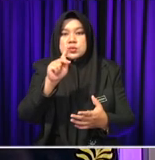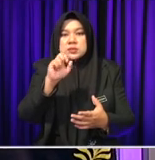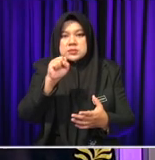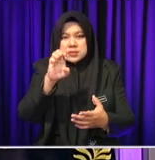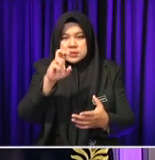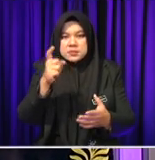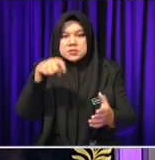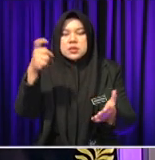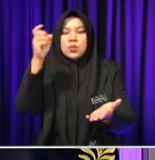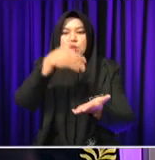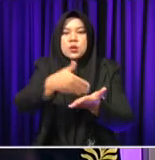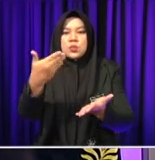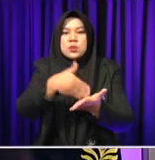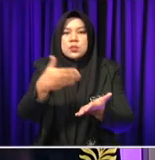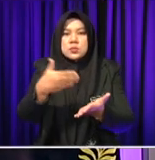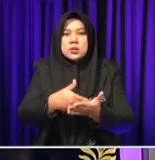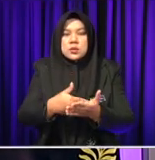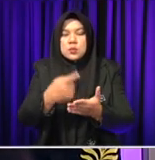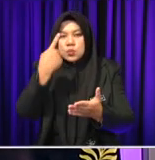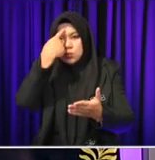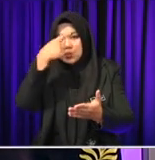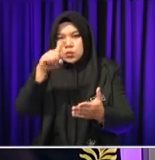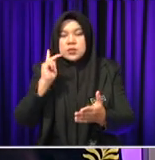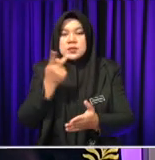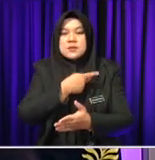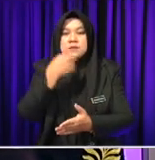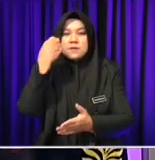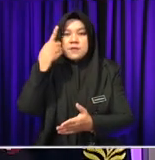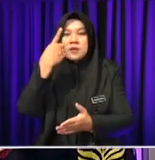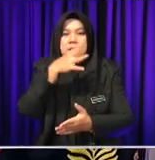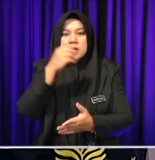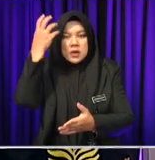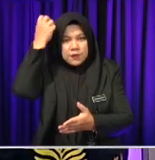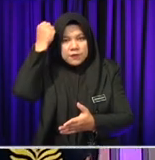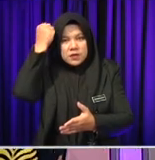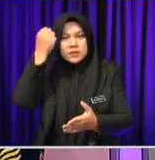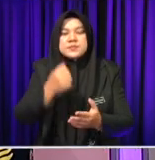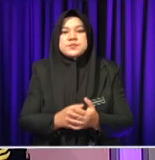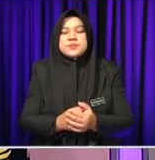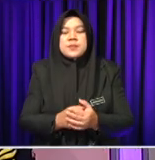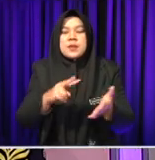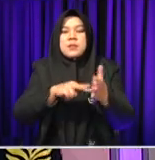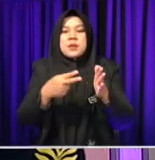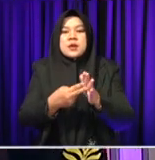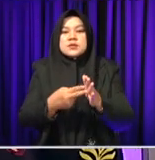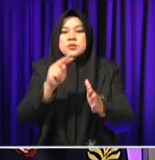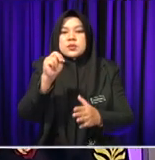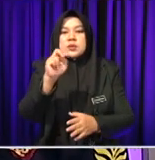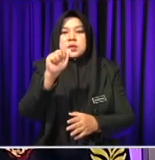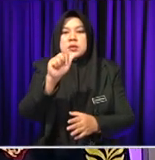pengulangan adalah salah satu teknik untuk kita faham dan kita dapat menghafaznya okey maksud naungan adal